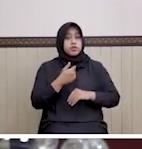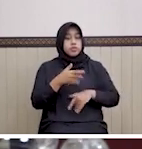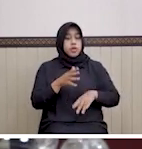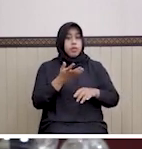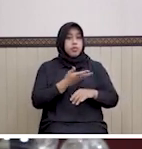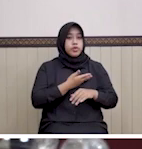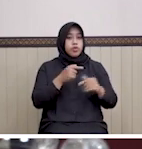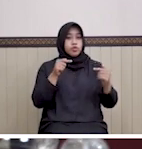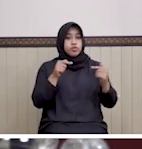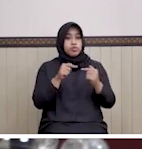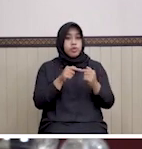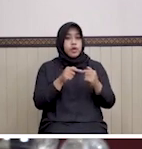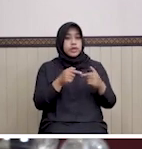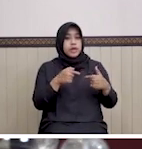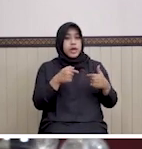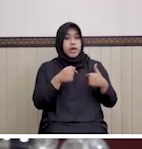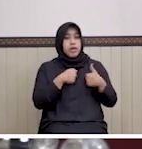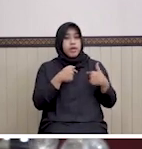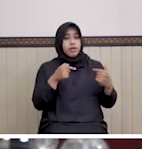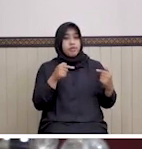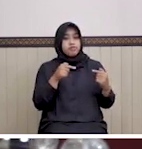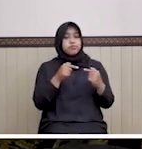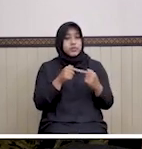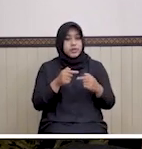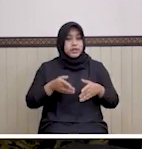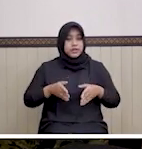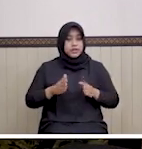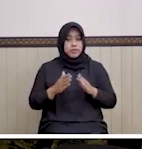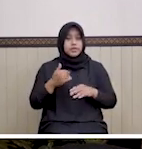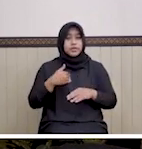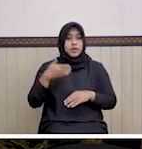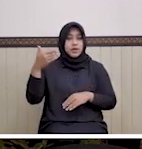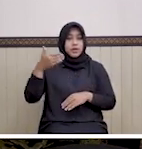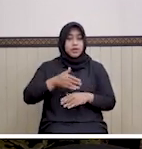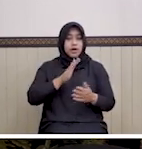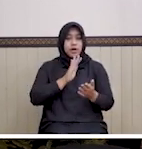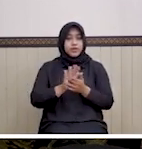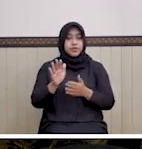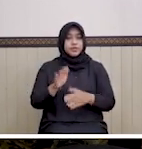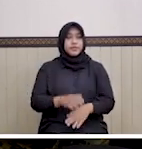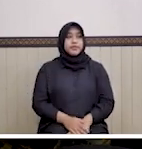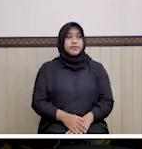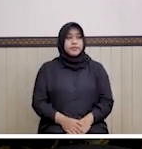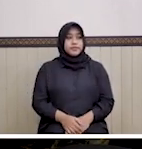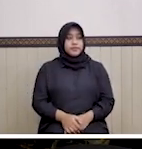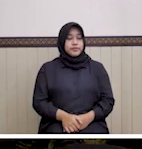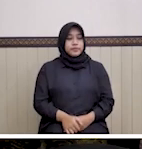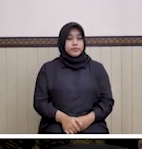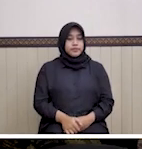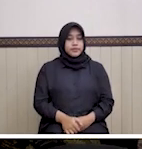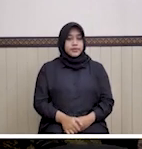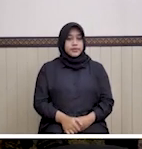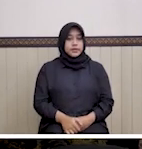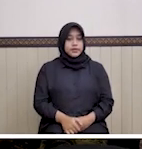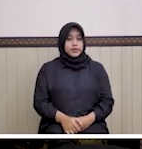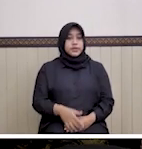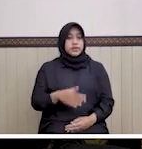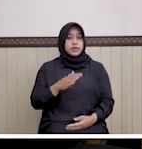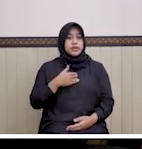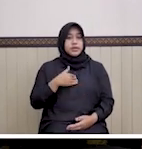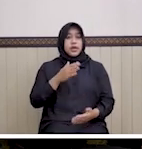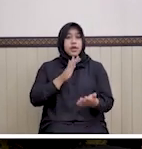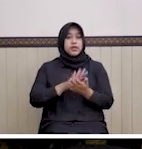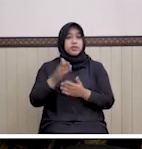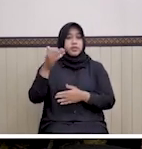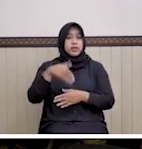punya keterikatan lahir batin dengan Sigap ya 1ch tepuk tangan dong Hahaha jadi ya sudahlah saya meluncur